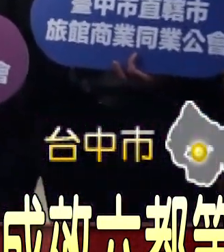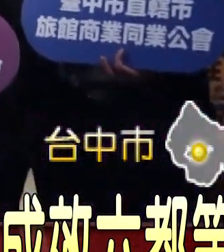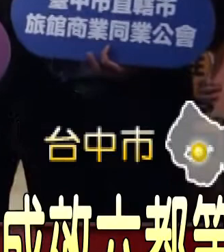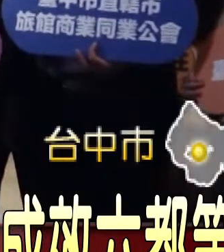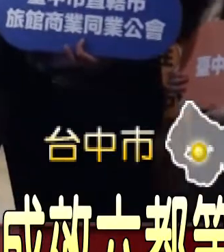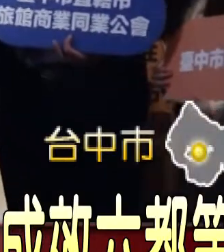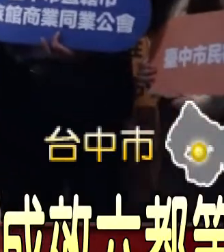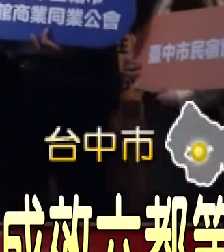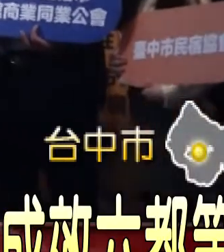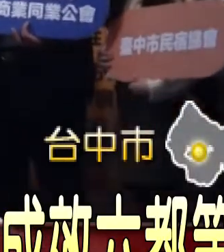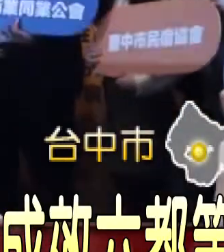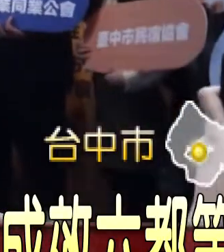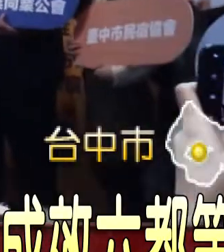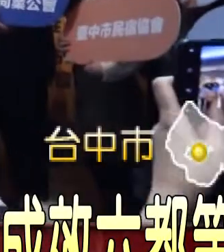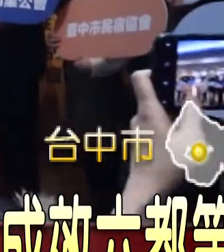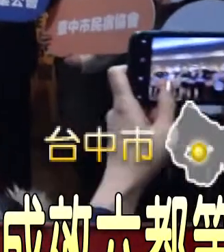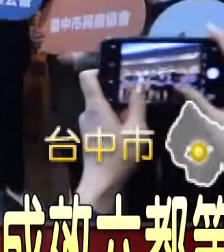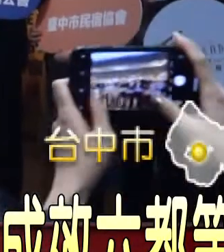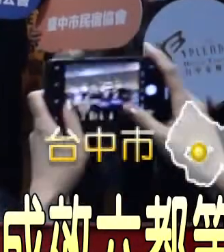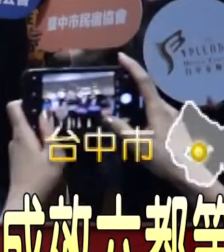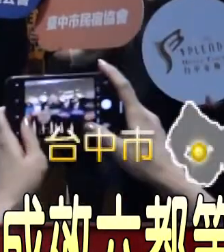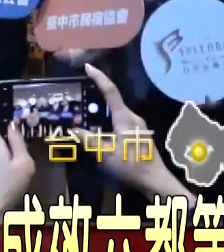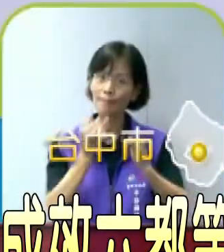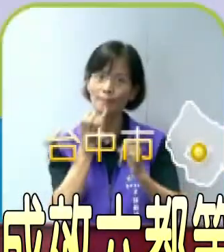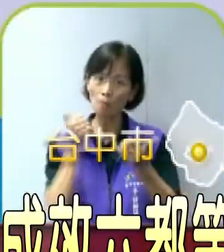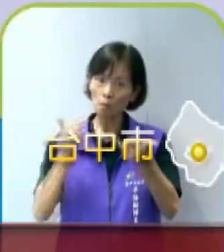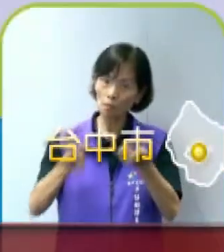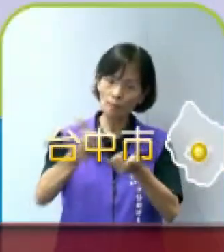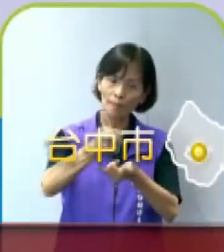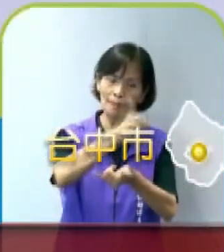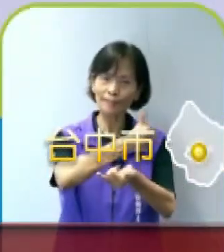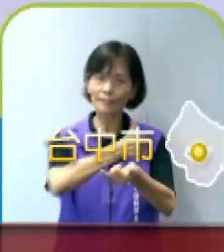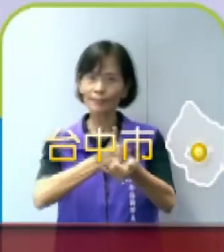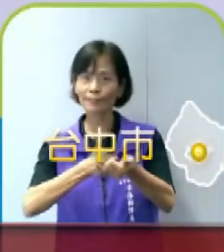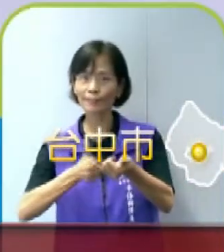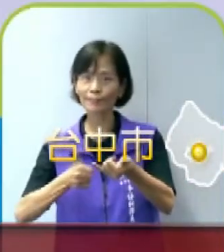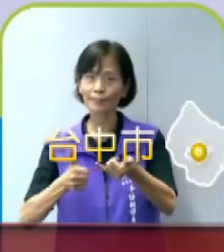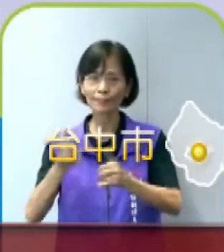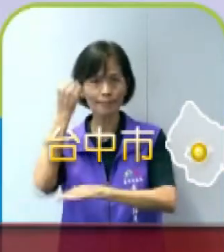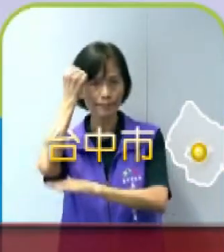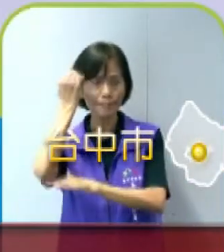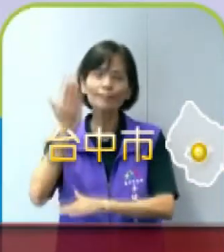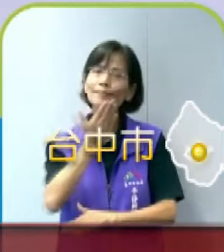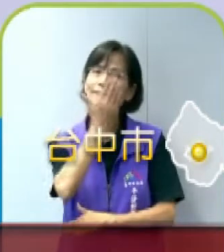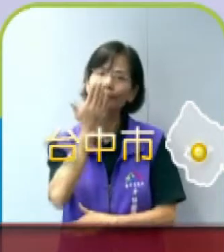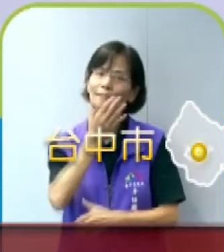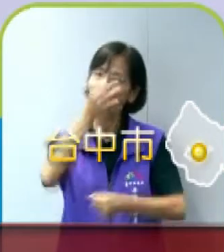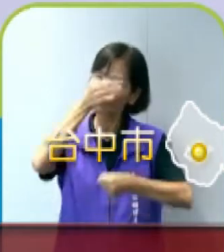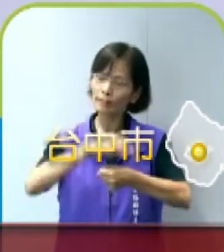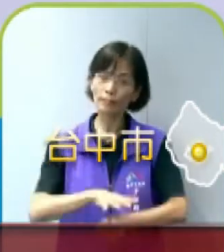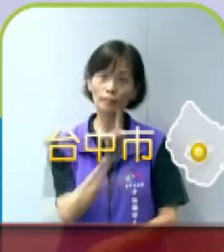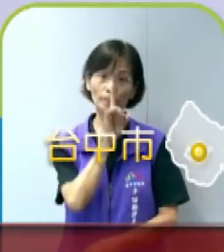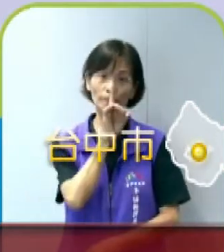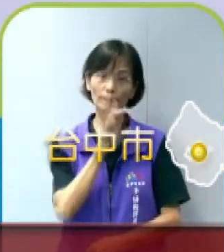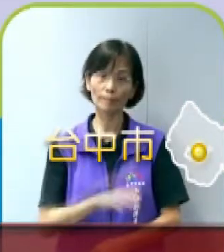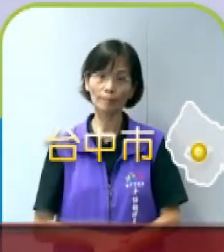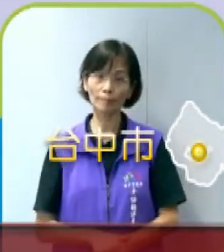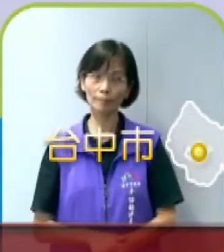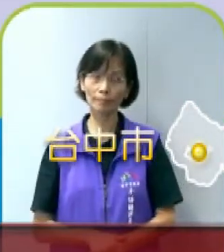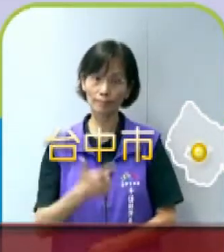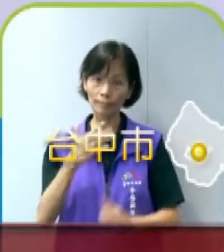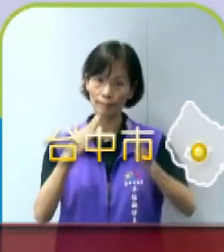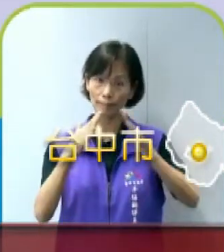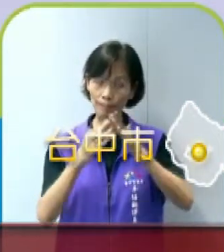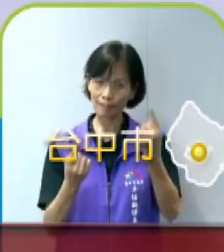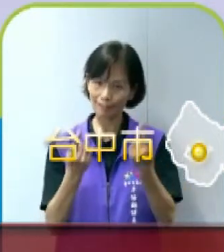经费，让全国的民众可以到各县市去住宿旅游，那本市呢获得六都